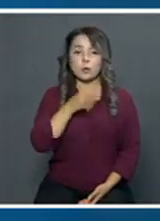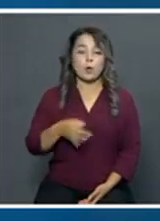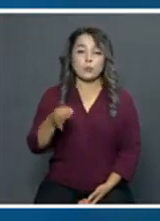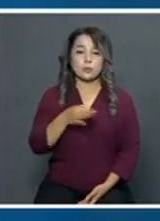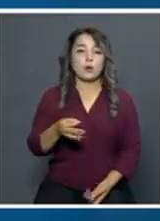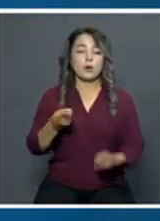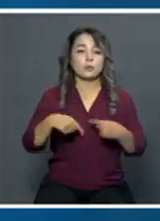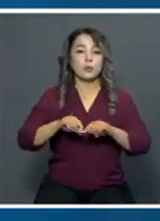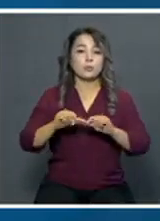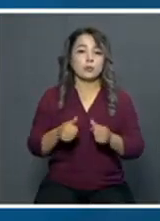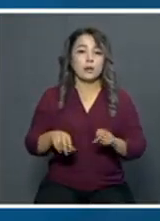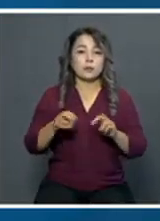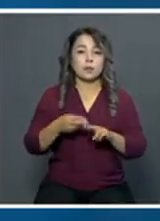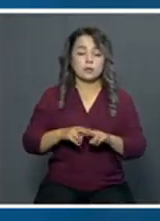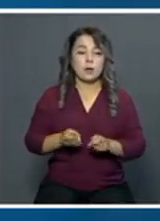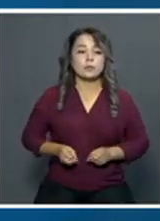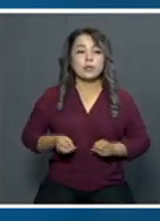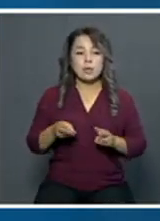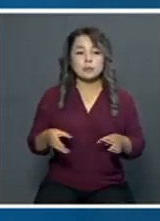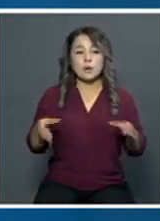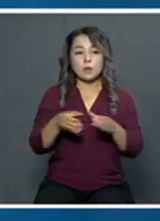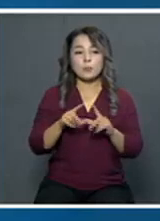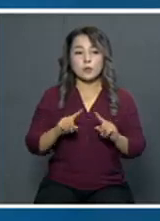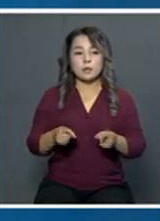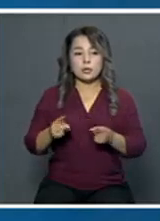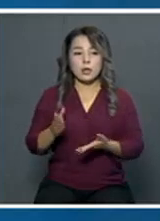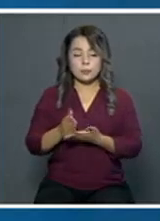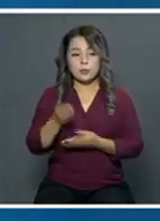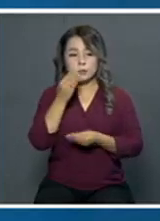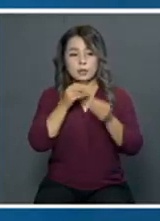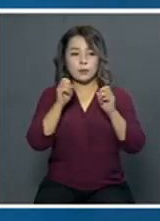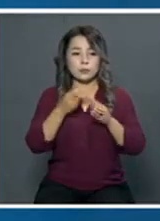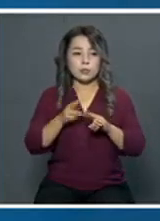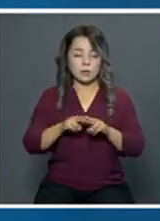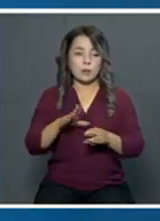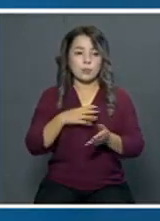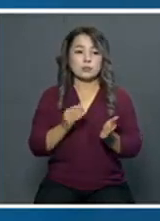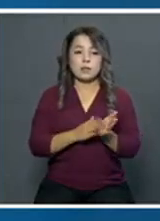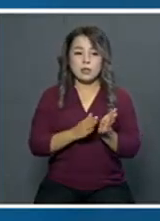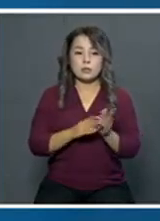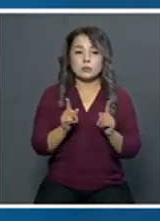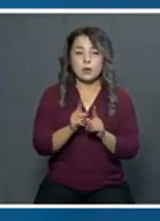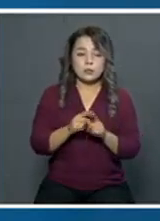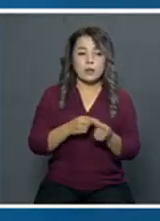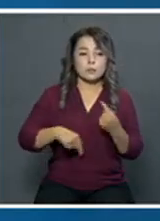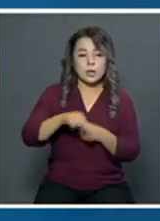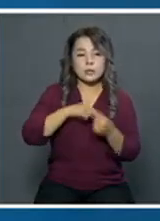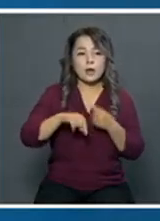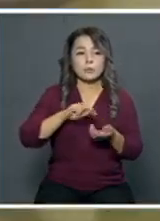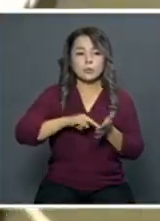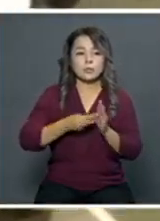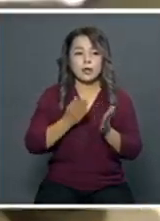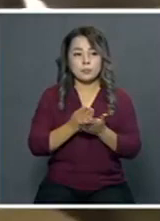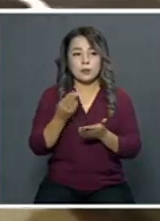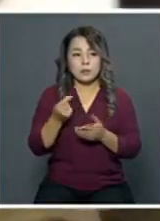облысында ұйымдасқан қылмыстық топ ұсталды. Олар жалған шот фактура жасап, қолма-қол ақшаға айналдырып отырған. Облыстық